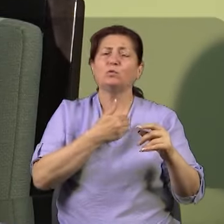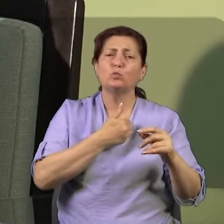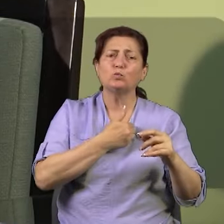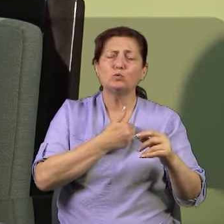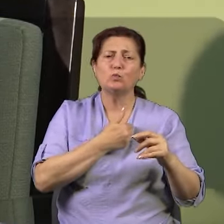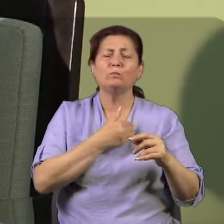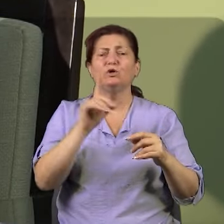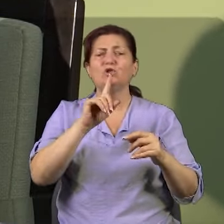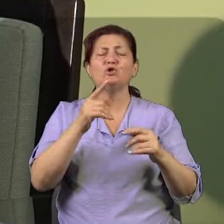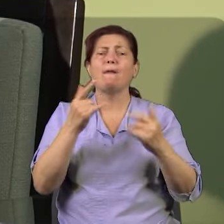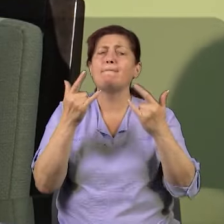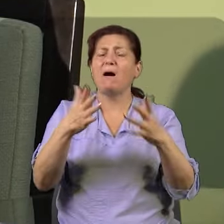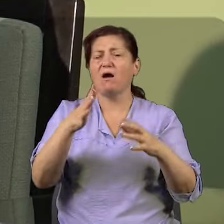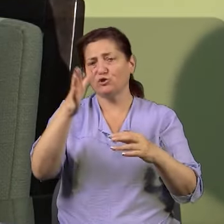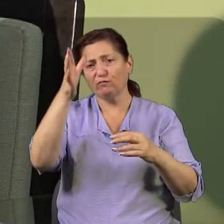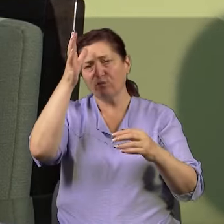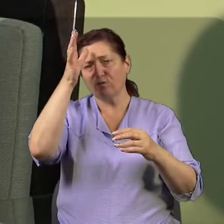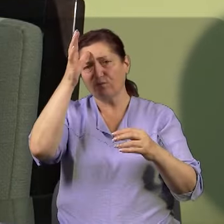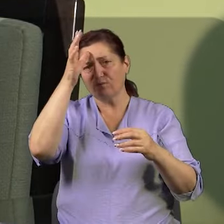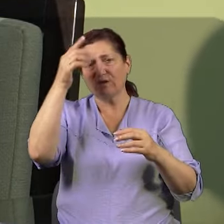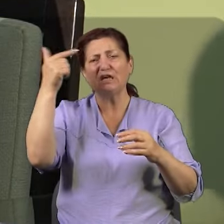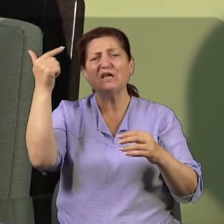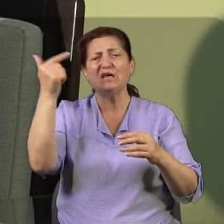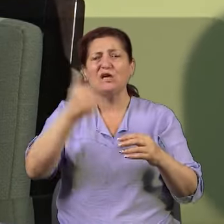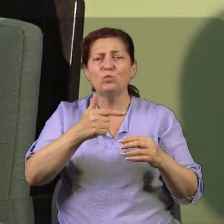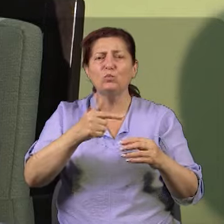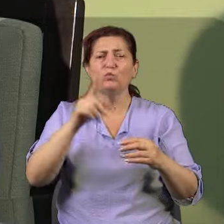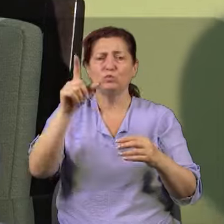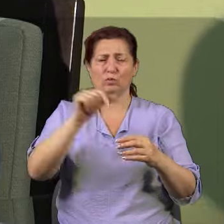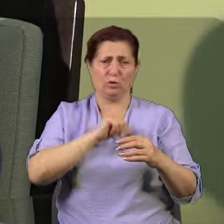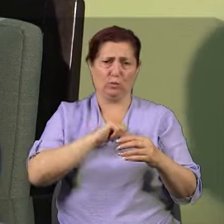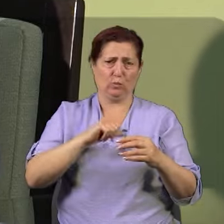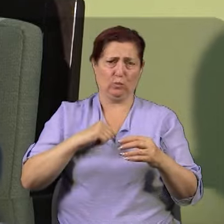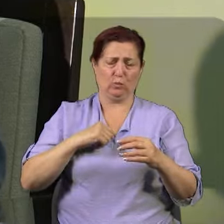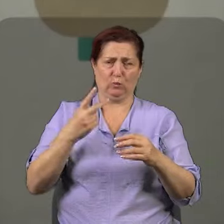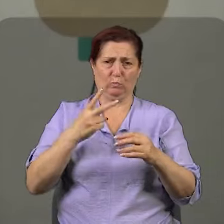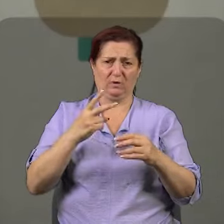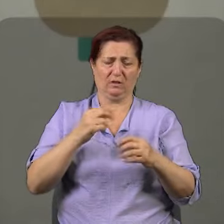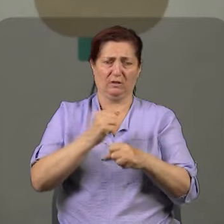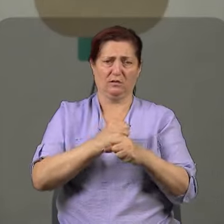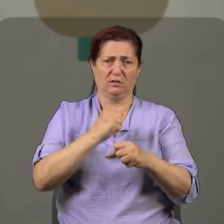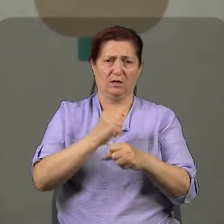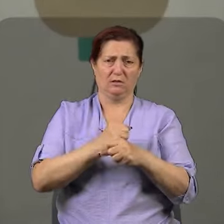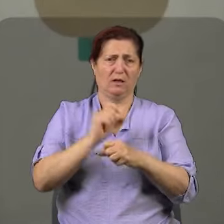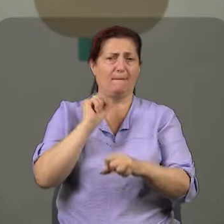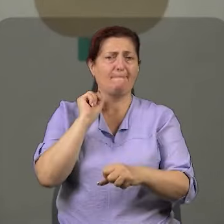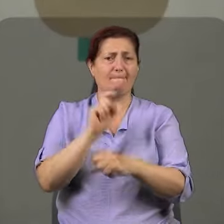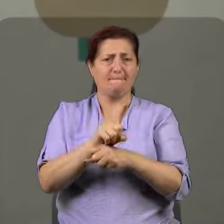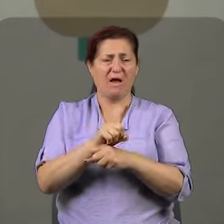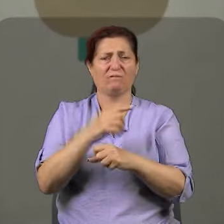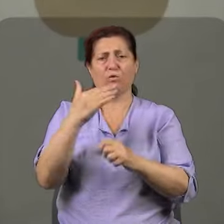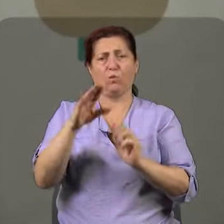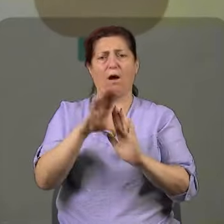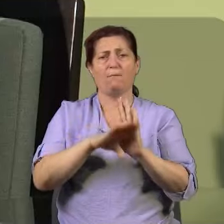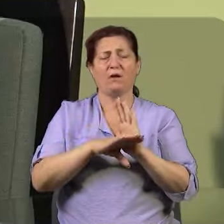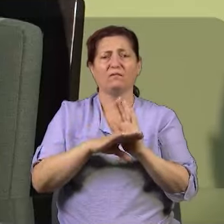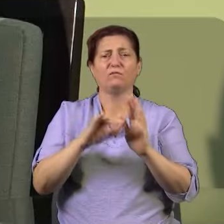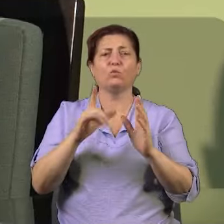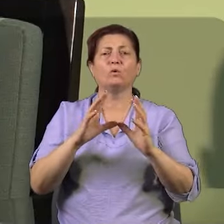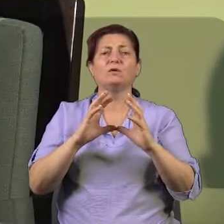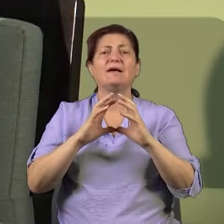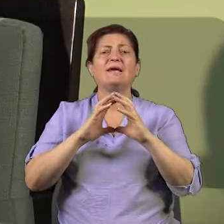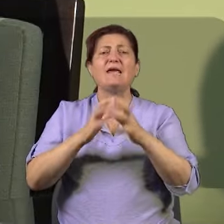պահանջվում գիտությունը, իսկ գիտությունը ինչպես պիտի լինի, ինքը ստեղծի, այսպես ասած, պատվերի համակարգը, թե երկիրը ինչ է ուզում։